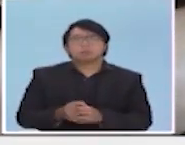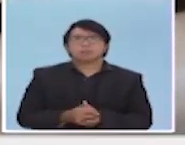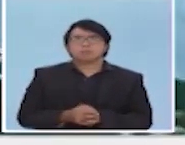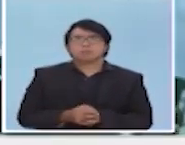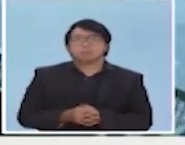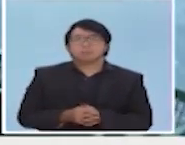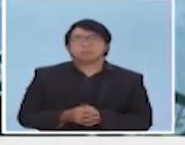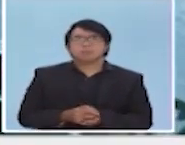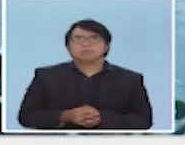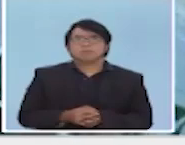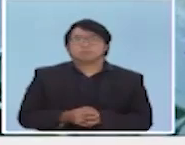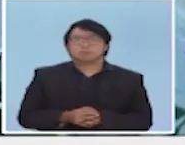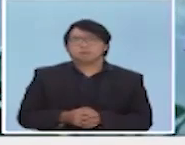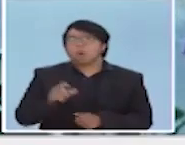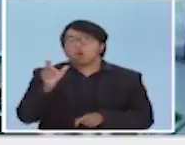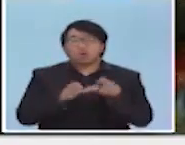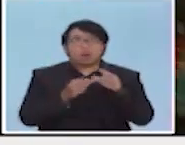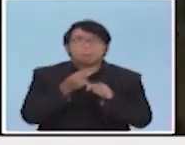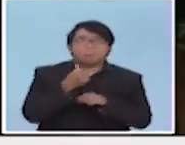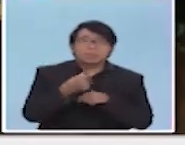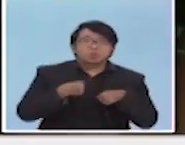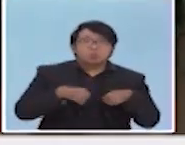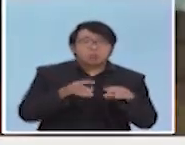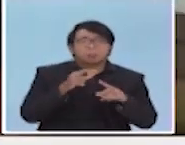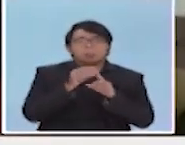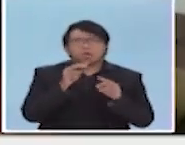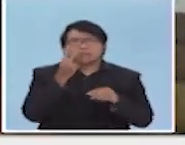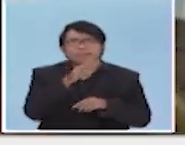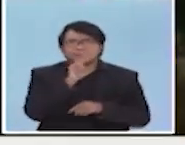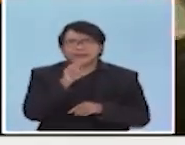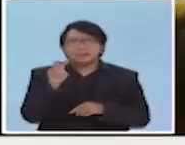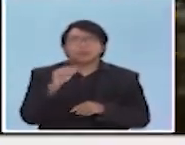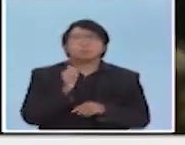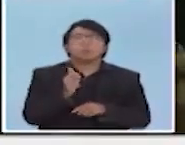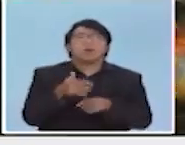Razia masker terhadap pengunjung dan pedagang di pasar tradisional ini sengaja digelar guna menekan angka penyebaran